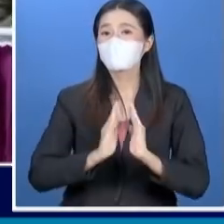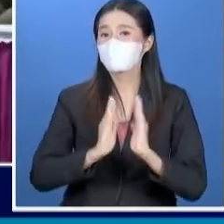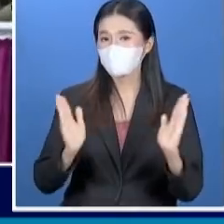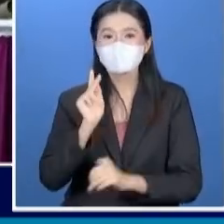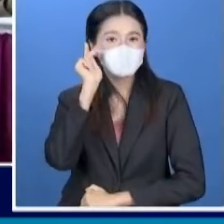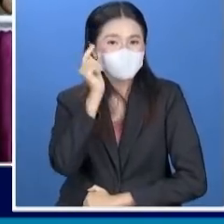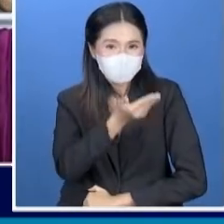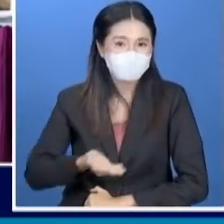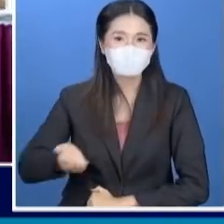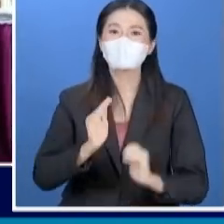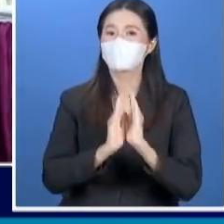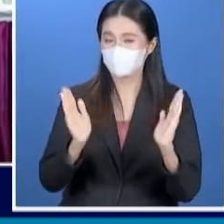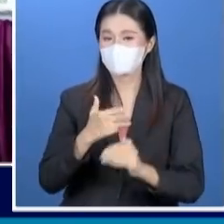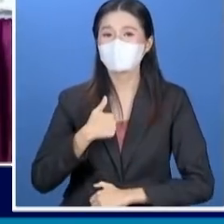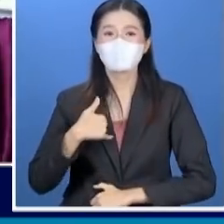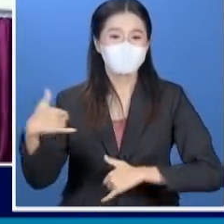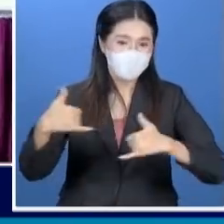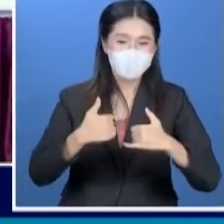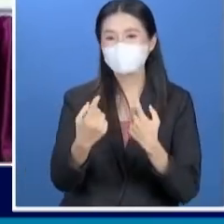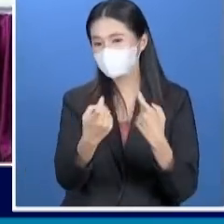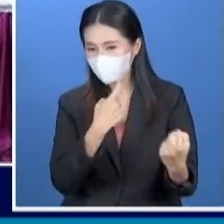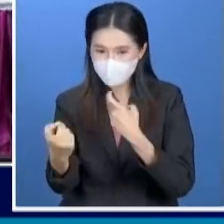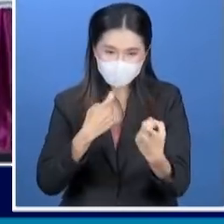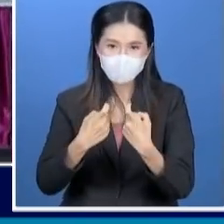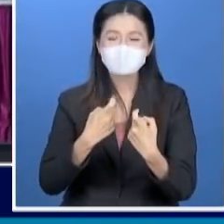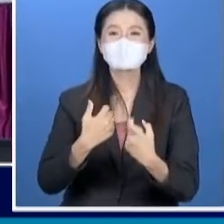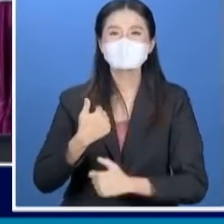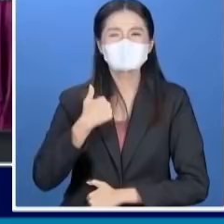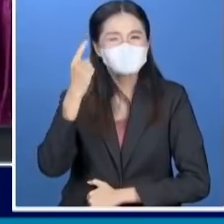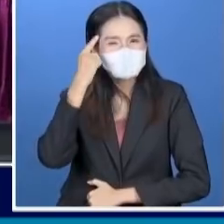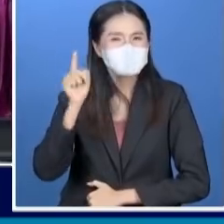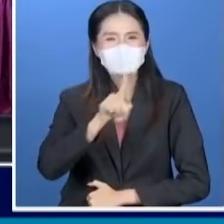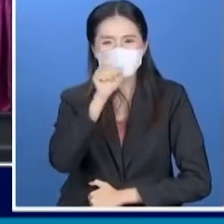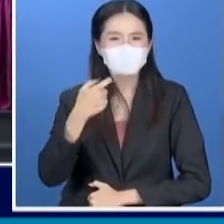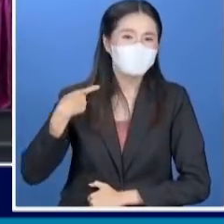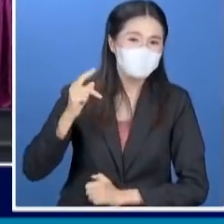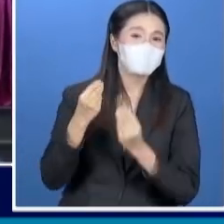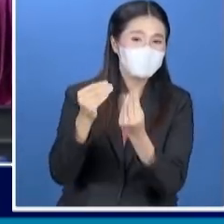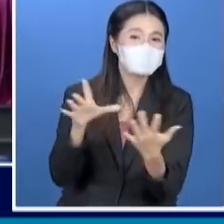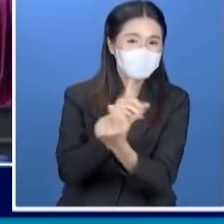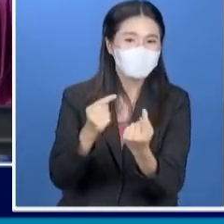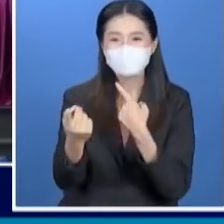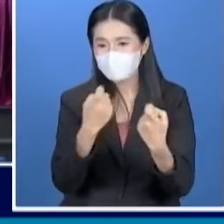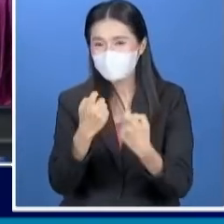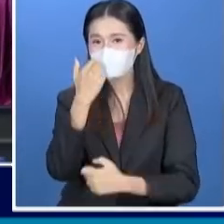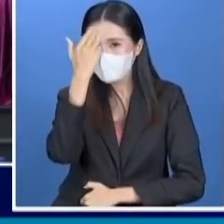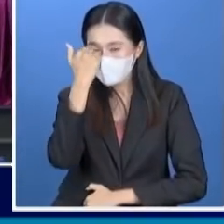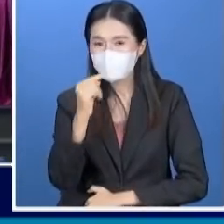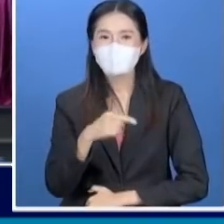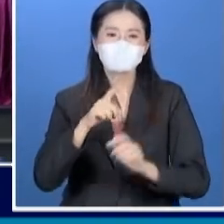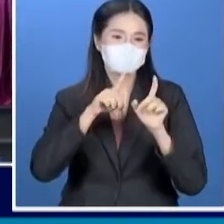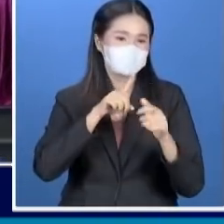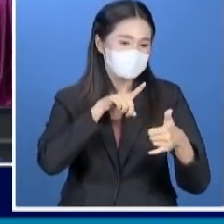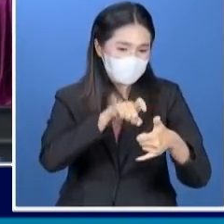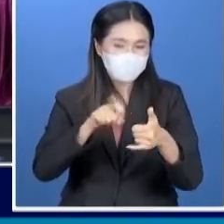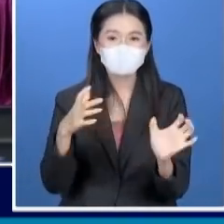ณพี่น้องสื่อมวลชนทุกท่านนะครับที่ได้ซักถามในประเด็นที่เห็นว่าเป็นประโยชน์ต่อสังคมนะครับ เนื่องจากการสอบสวน